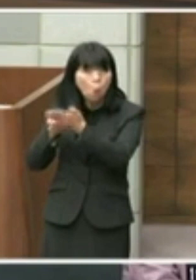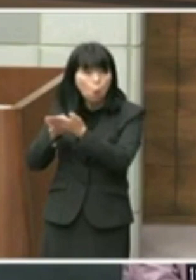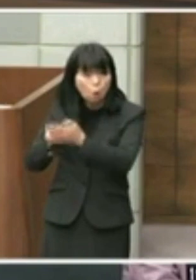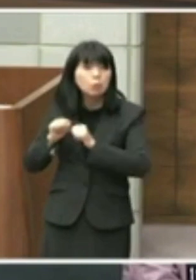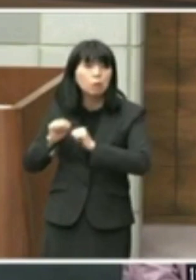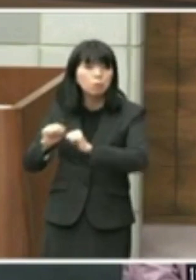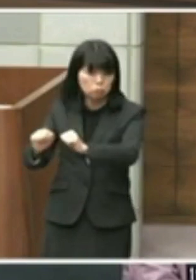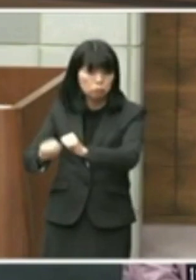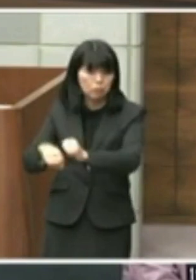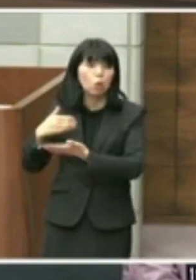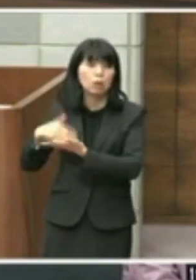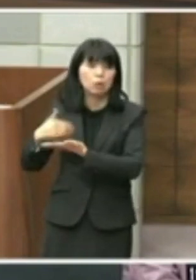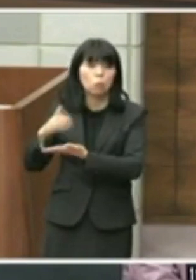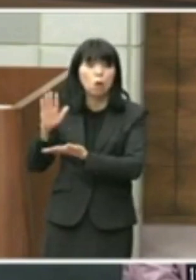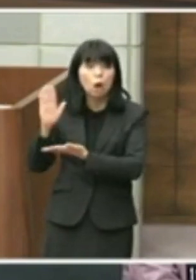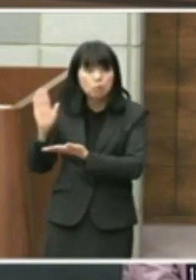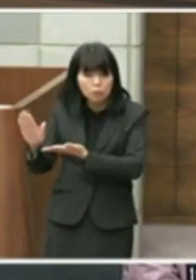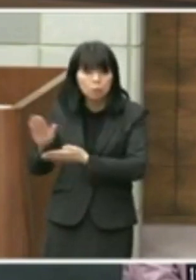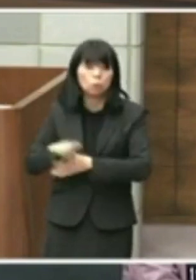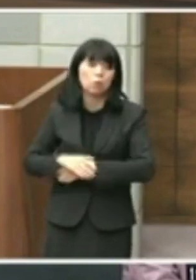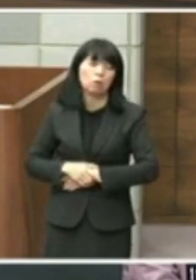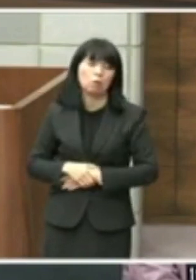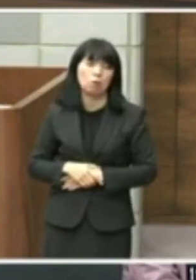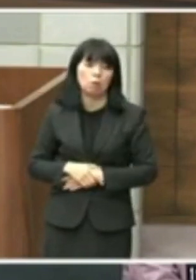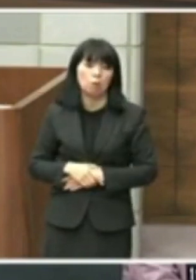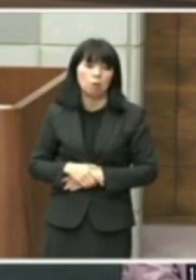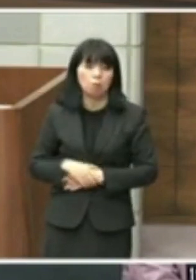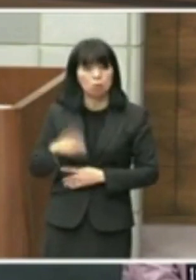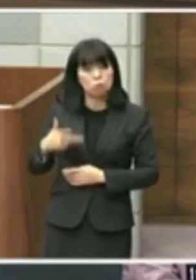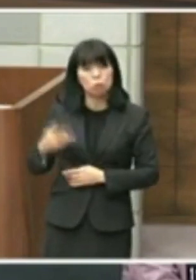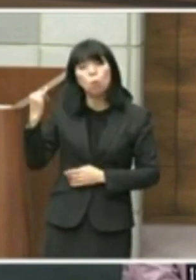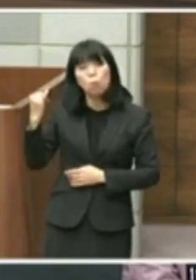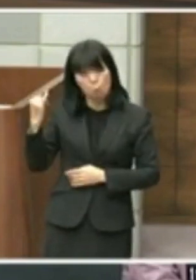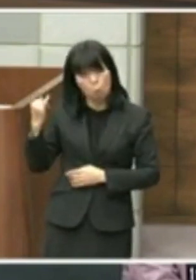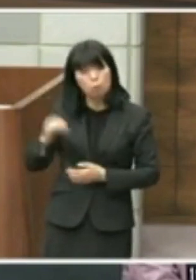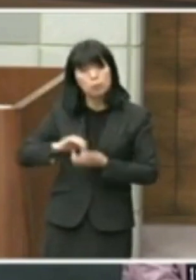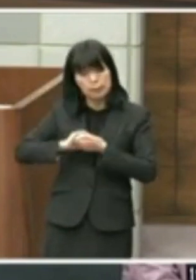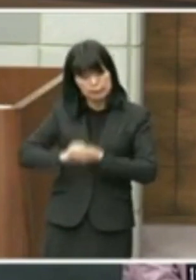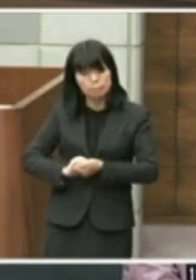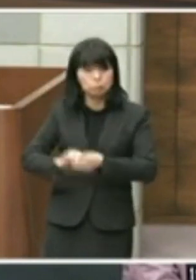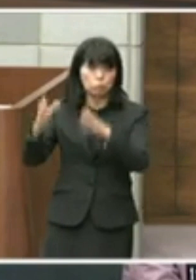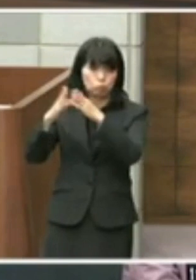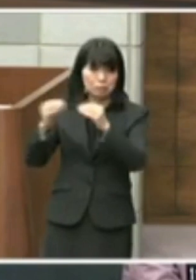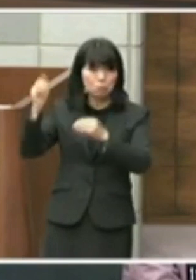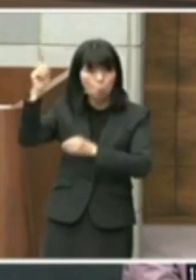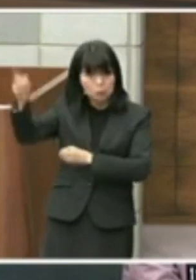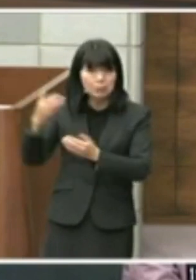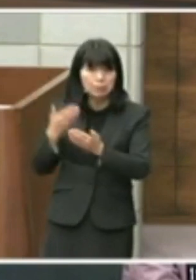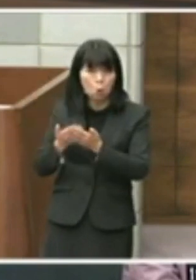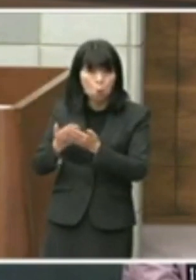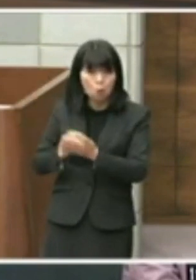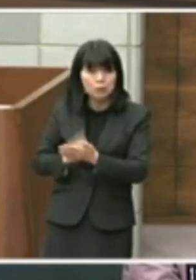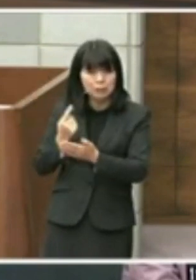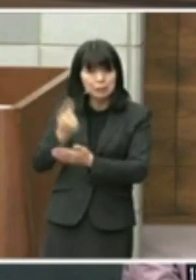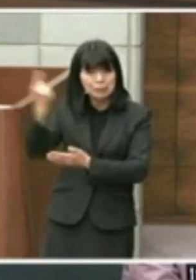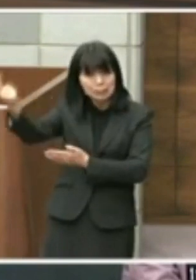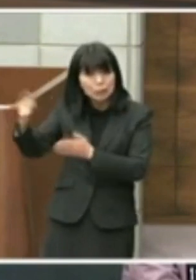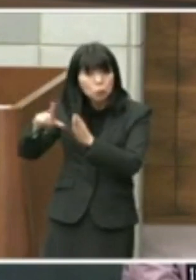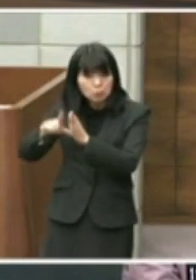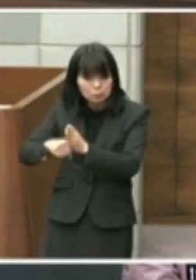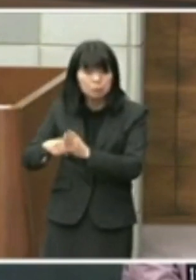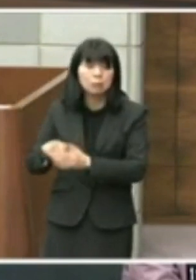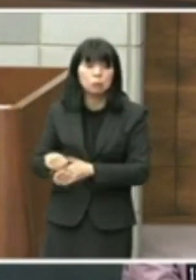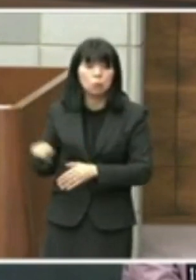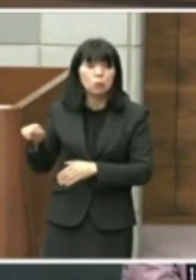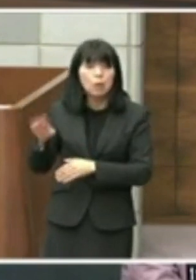というようなお話もございましたんで、市長もですね、ぜひ国の方に、要望に行かれた際には、そうい